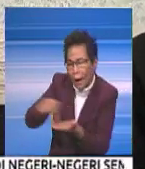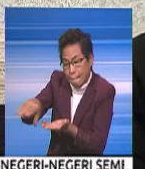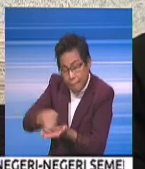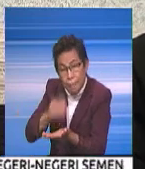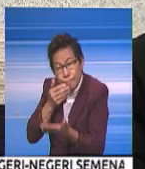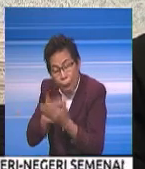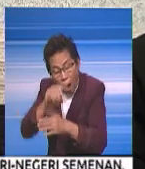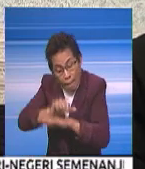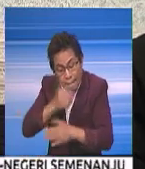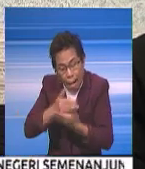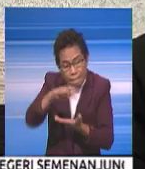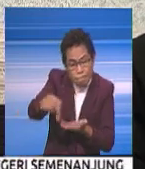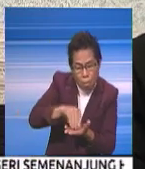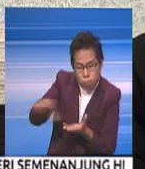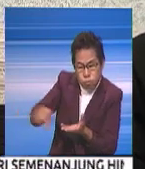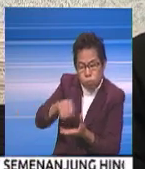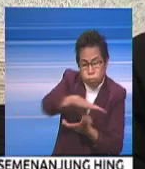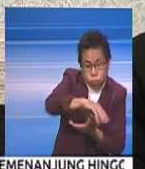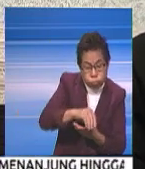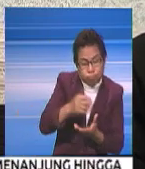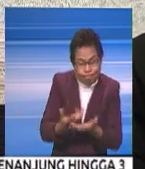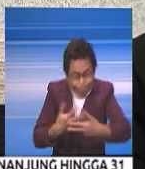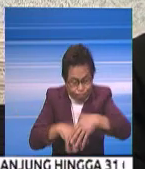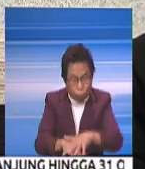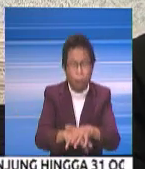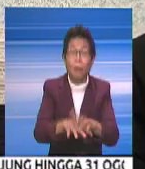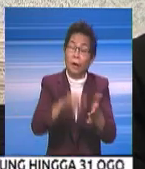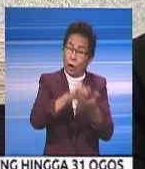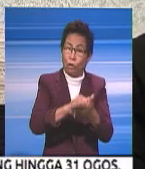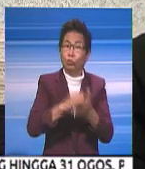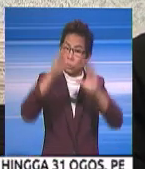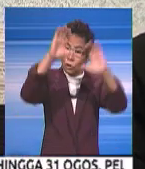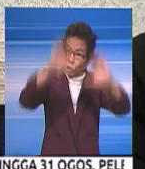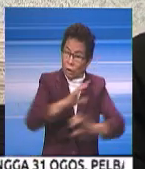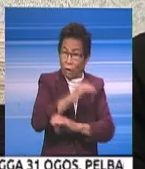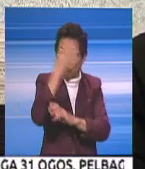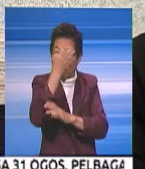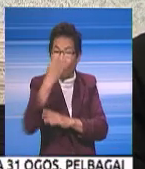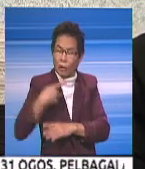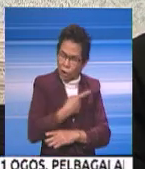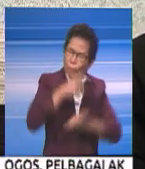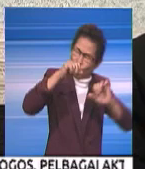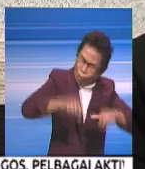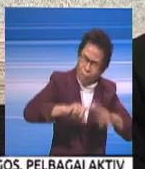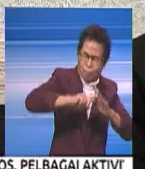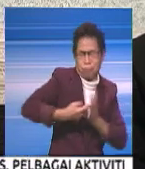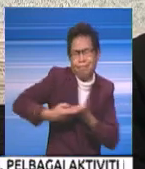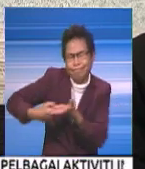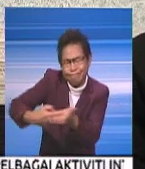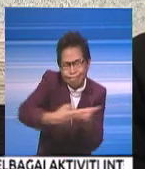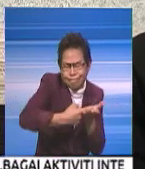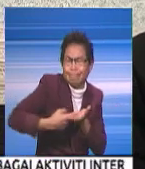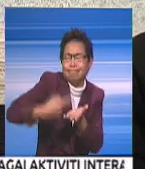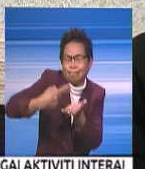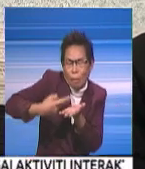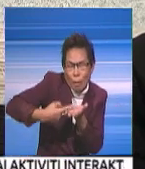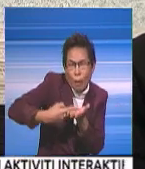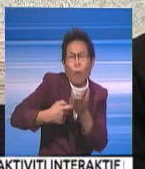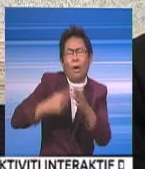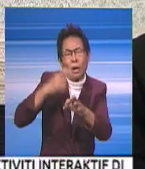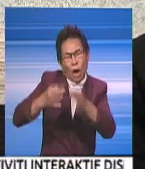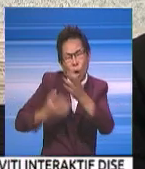kira kalau itulah cara dan falsafahnya, mungkin kita boleh mula berbincang. Kalau